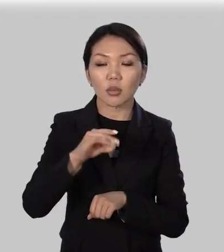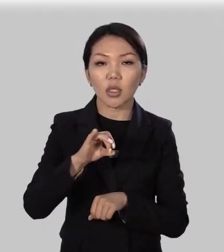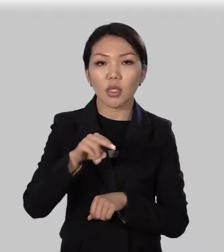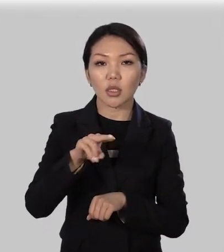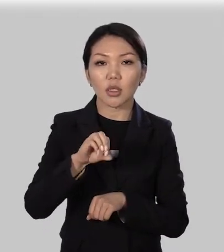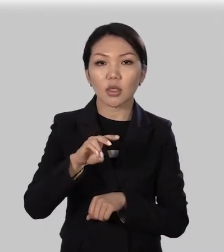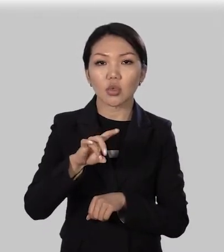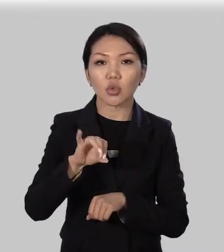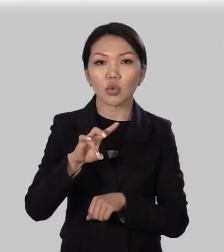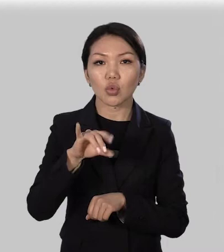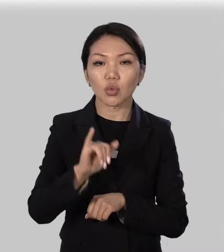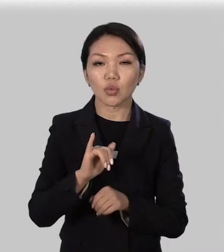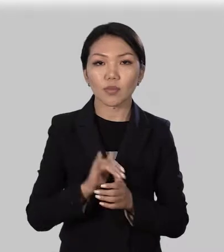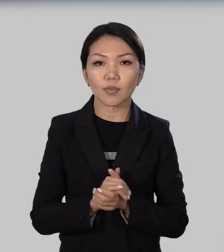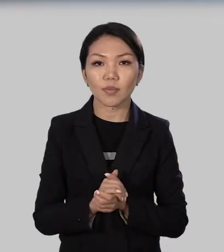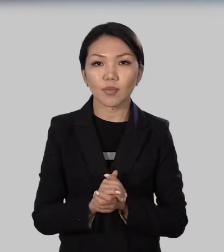придаточную.